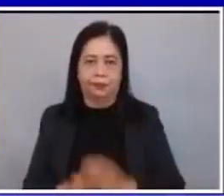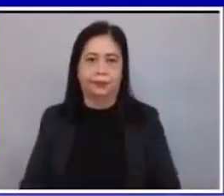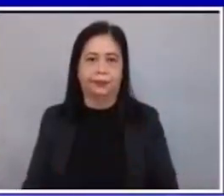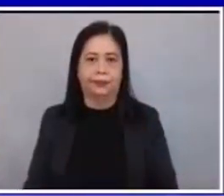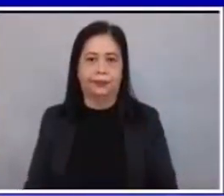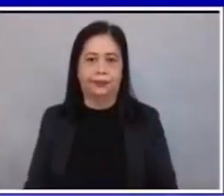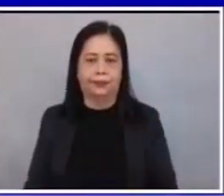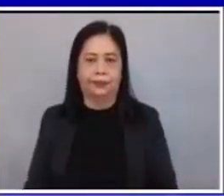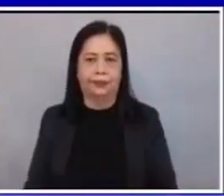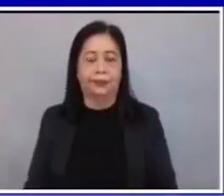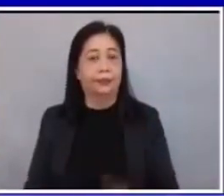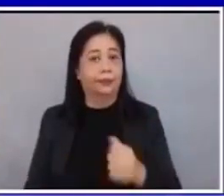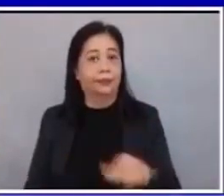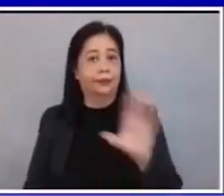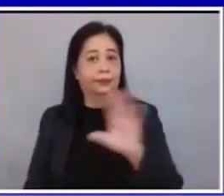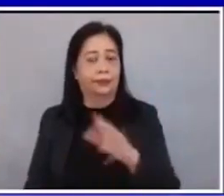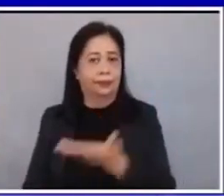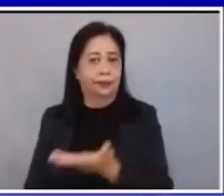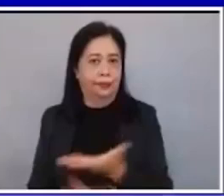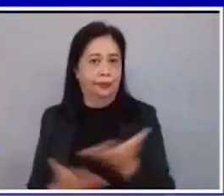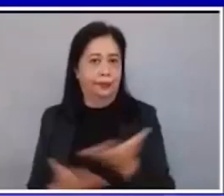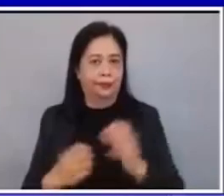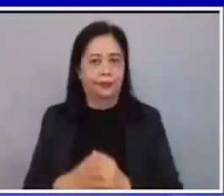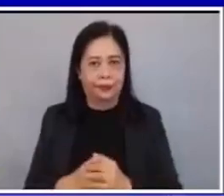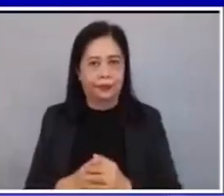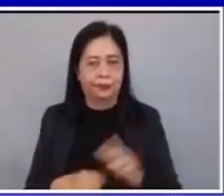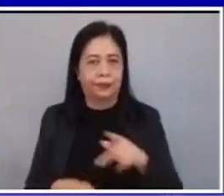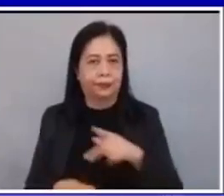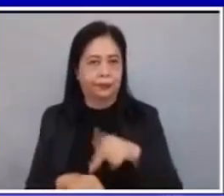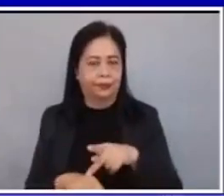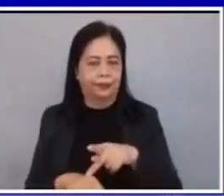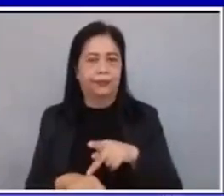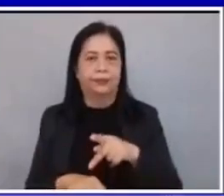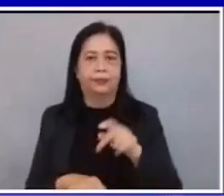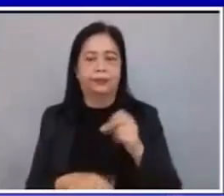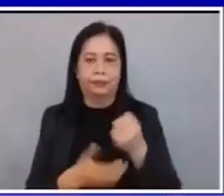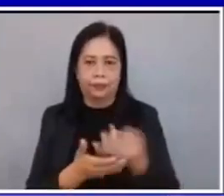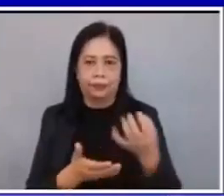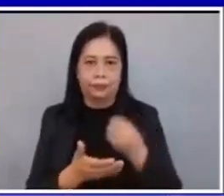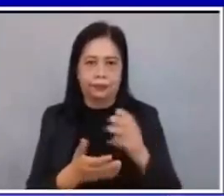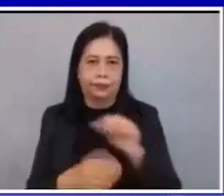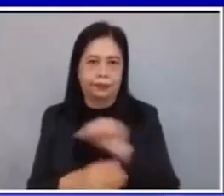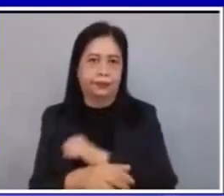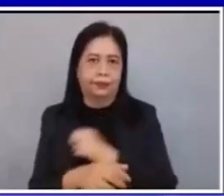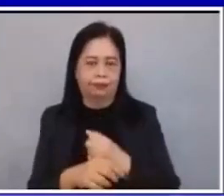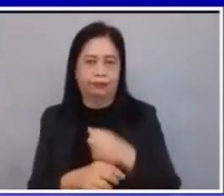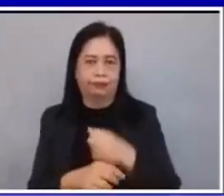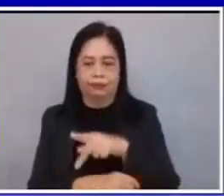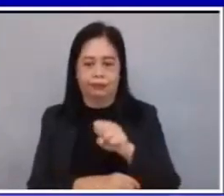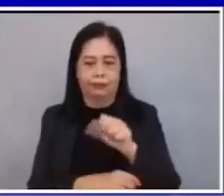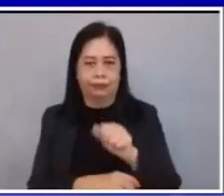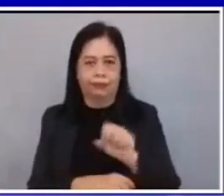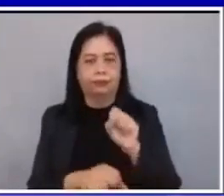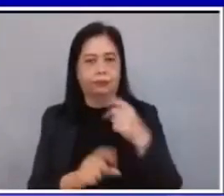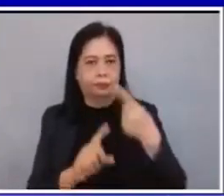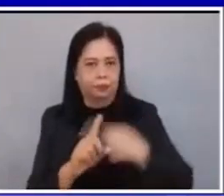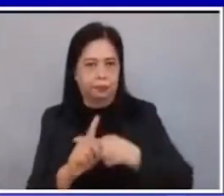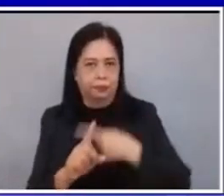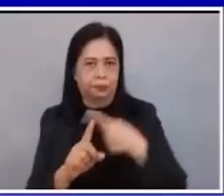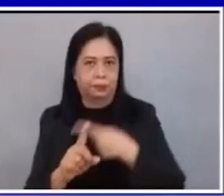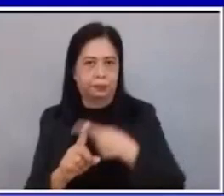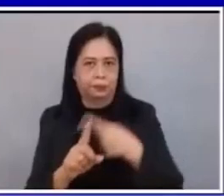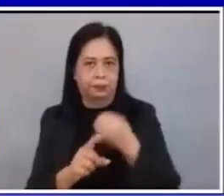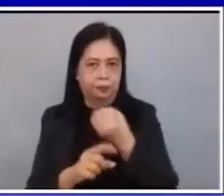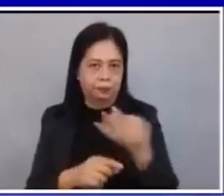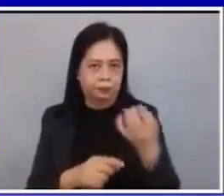Magandang umaga sa ating lahat. Ang Philippine Statistics Authority ay mag-uulat ng buwanang labor and employment statistics